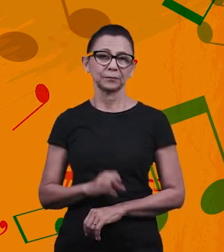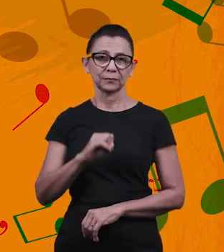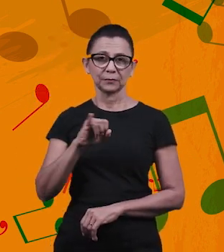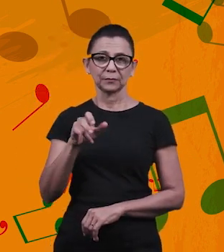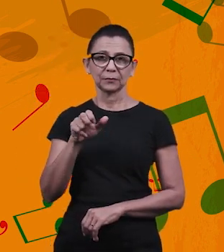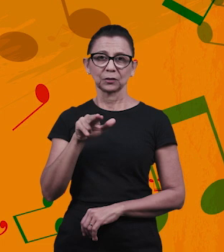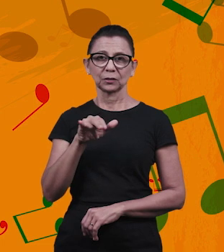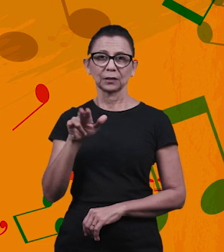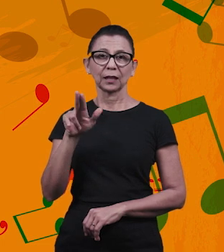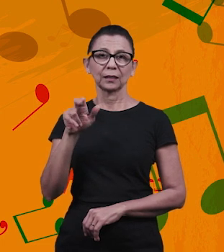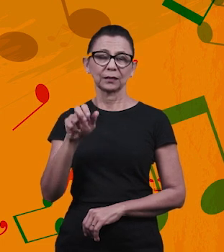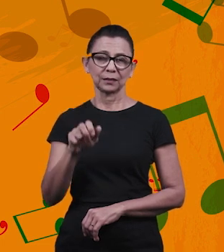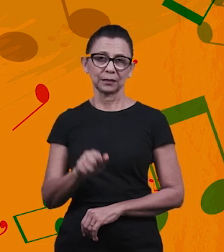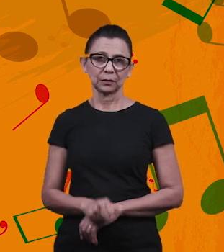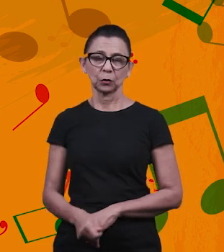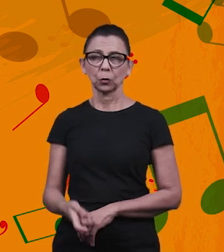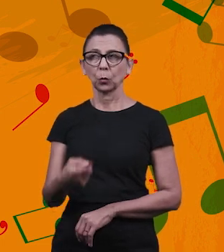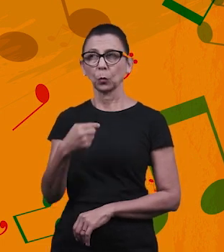Когда я